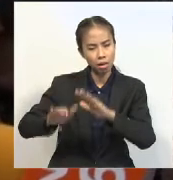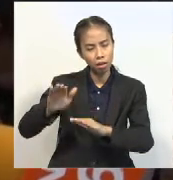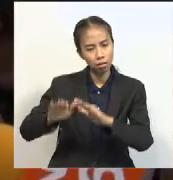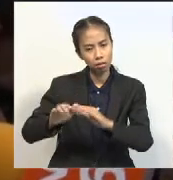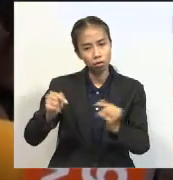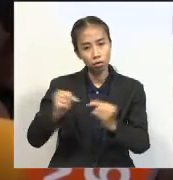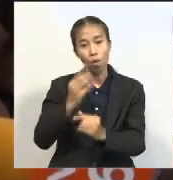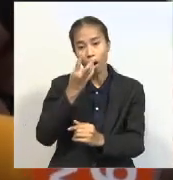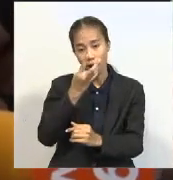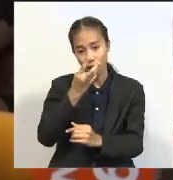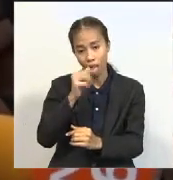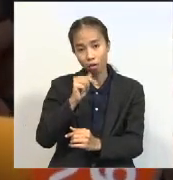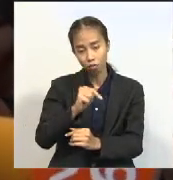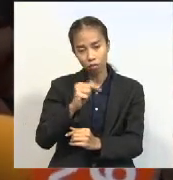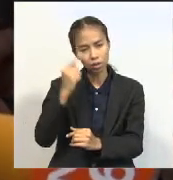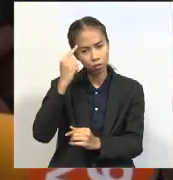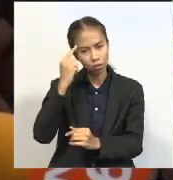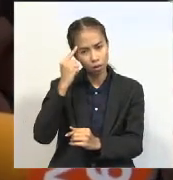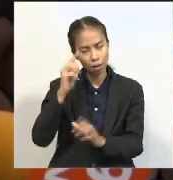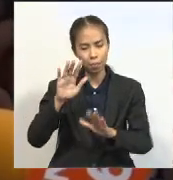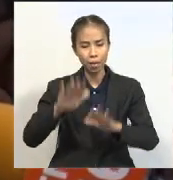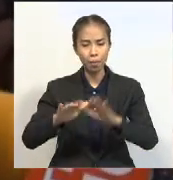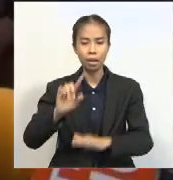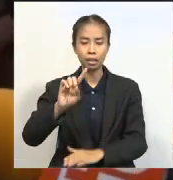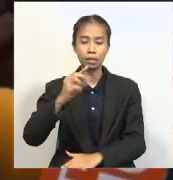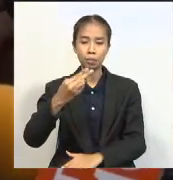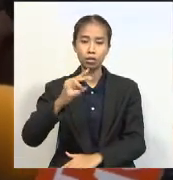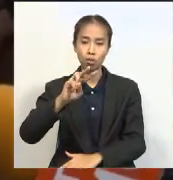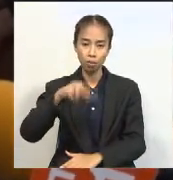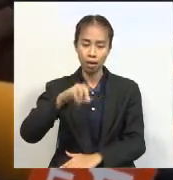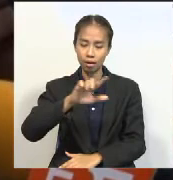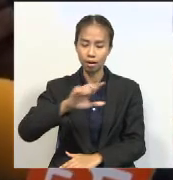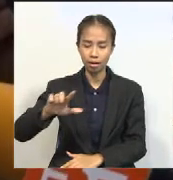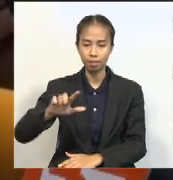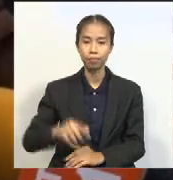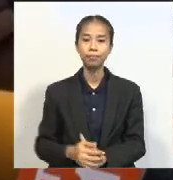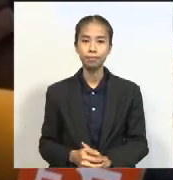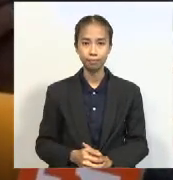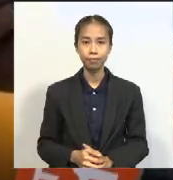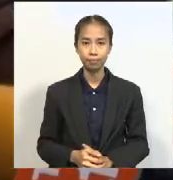ข้าวนาปีก็ตกประมาณ21,000 ล้านบาทนะครับ